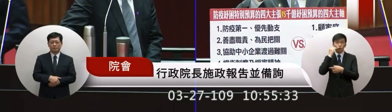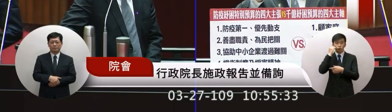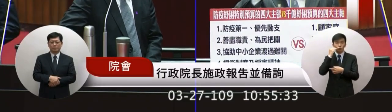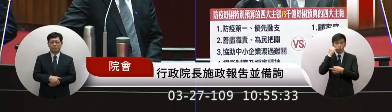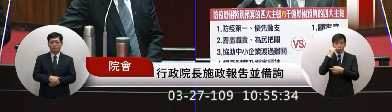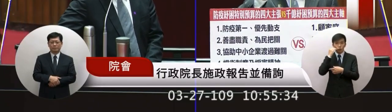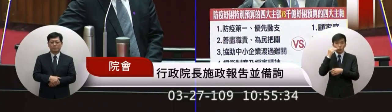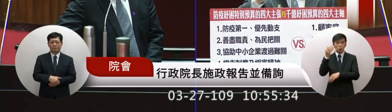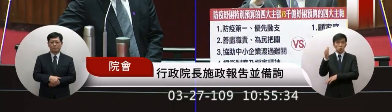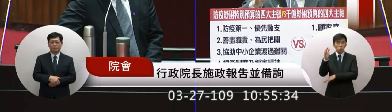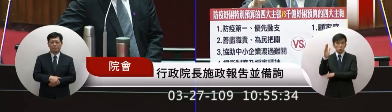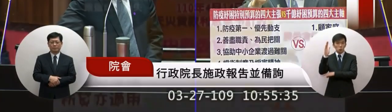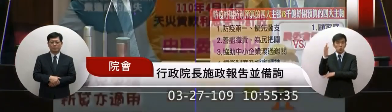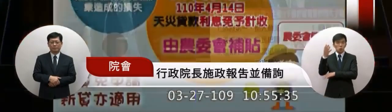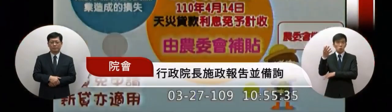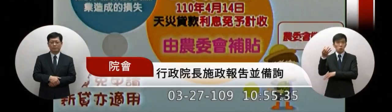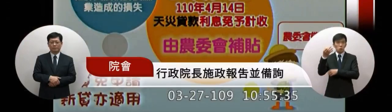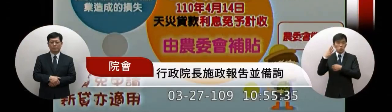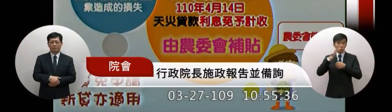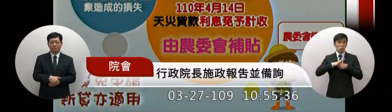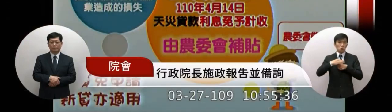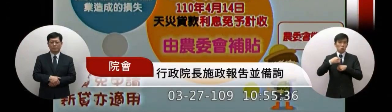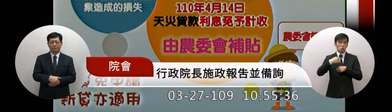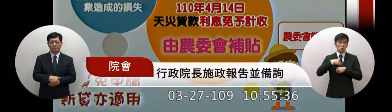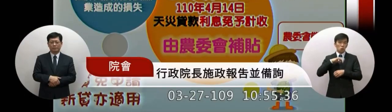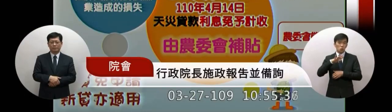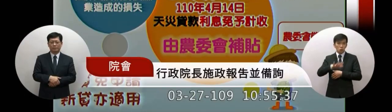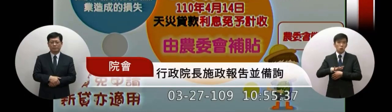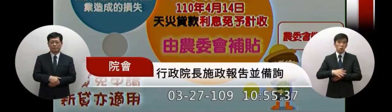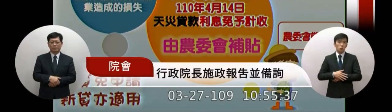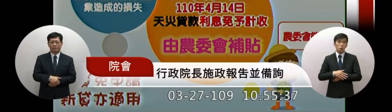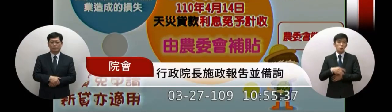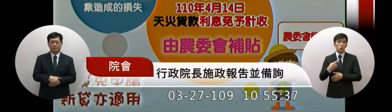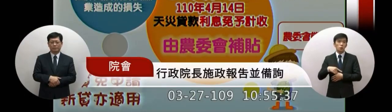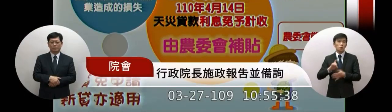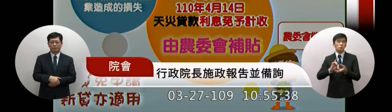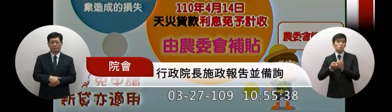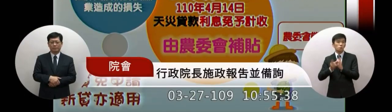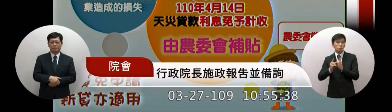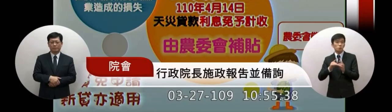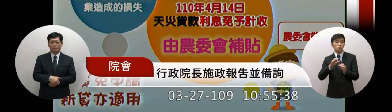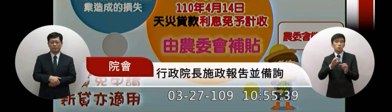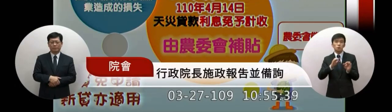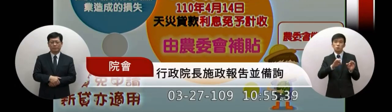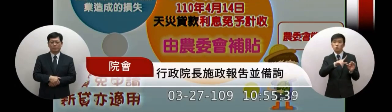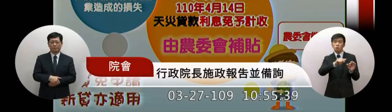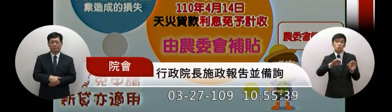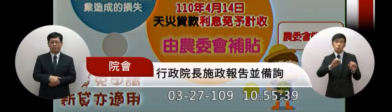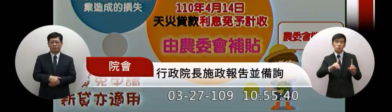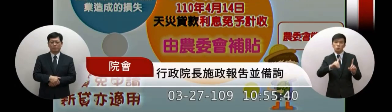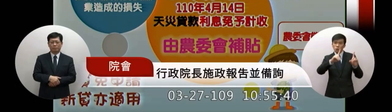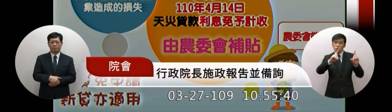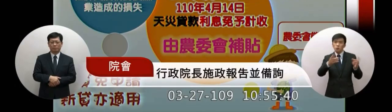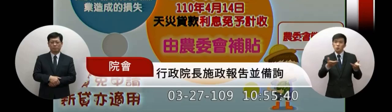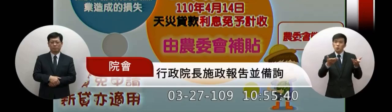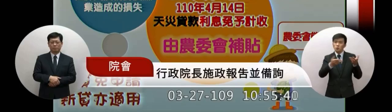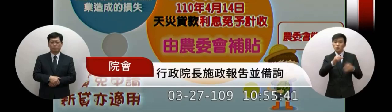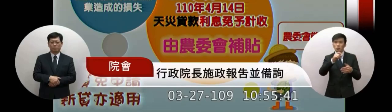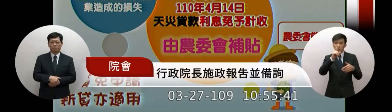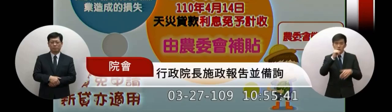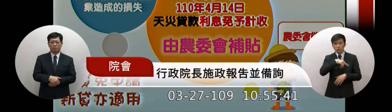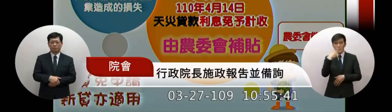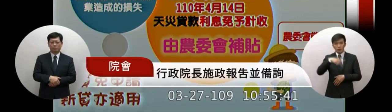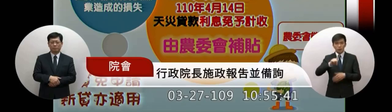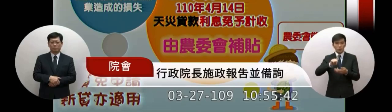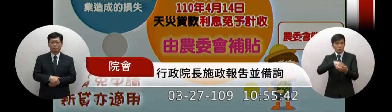的厂商，不能有哄抬物价或者囤积积蓄，或者